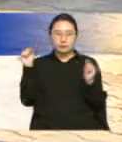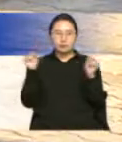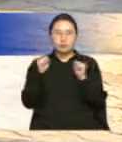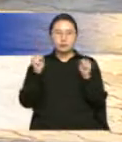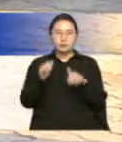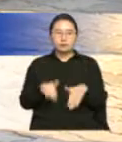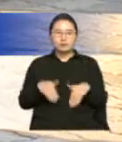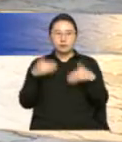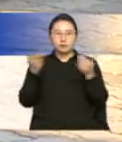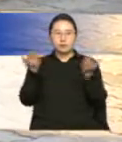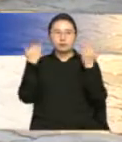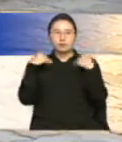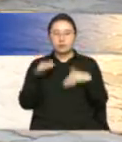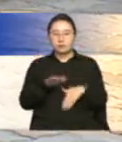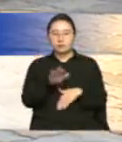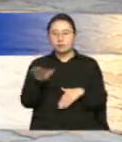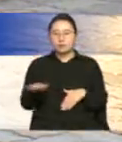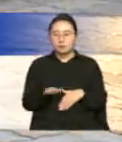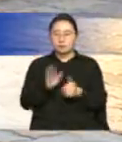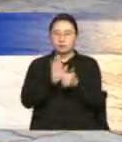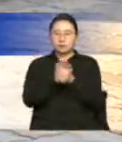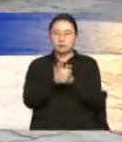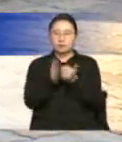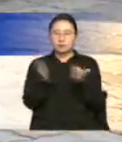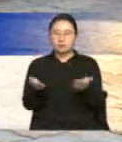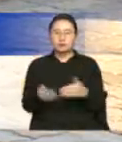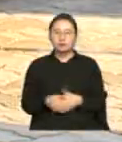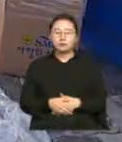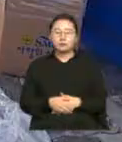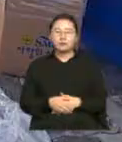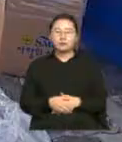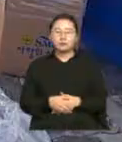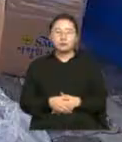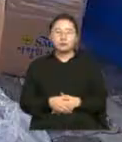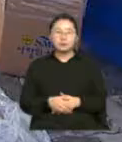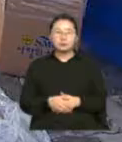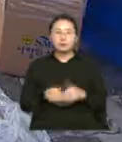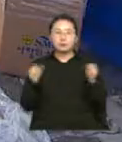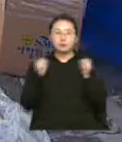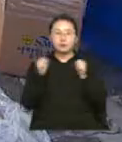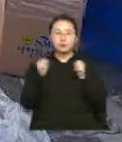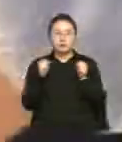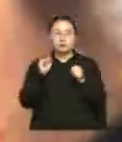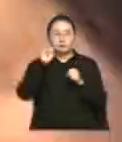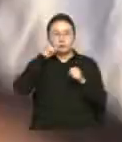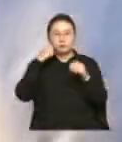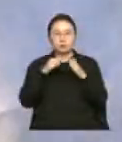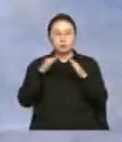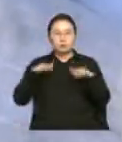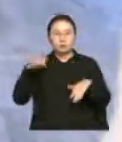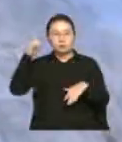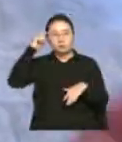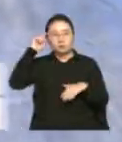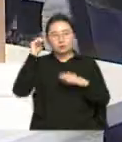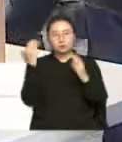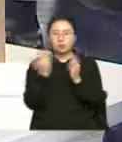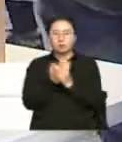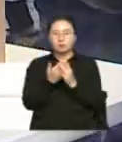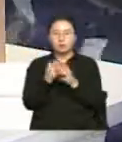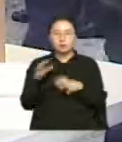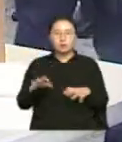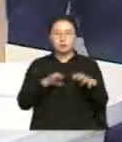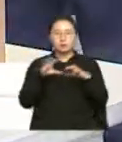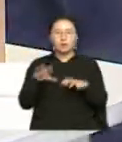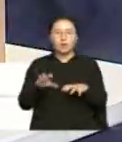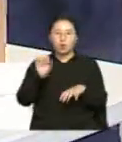좀 따뜻하게 날 수 있도록 저희들이 김장을 하고 있습니다. 추운 겨울 어려운 이웃을 생각하며 완성된